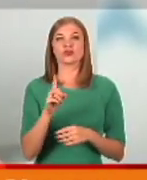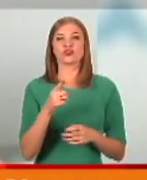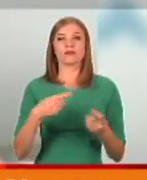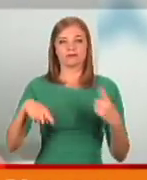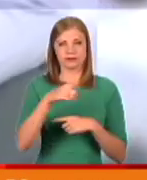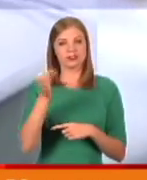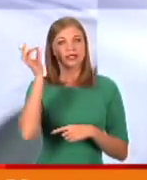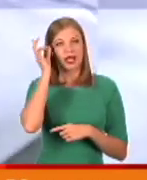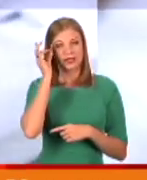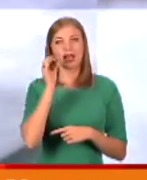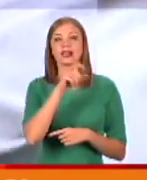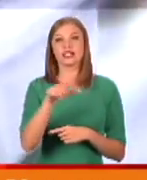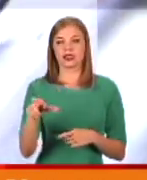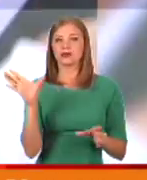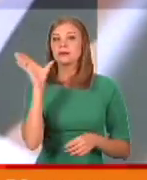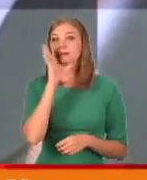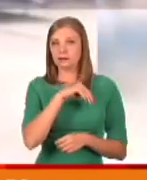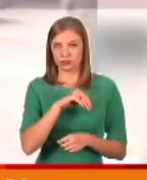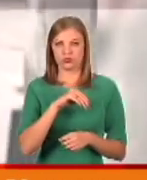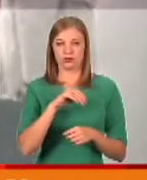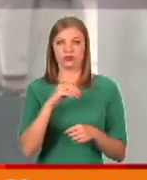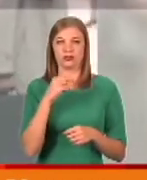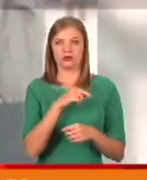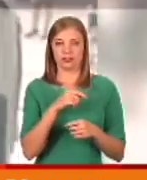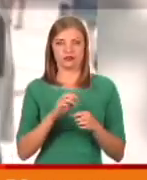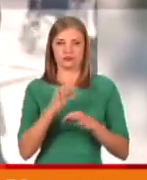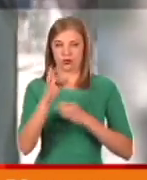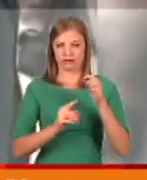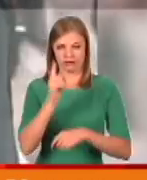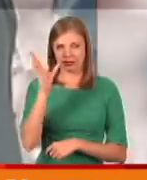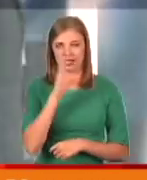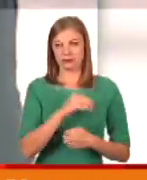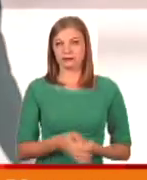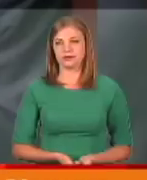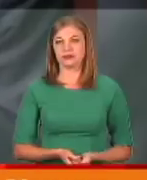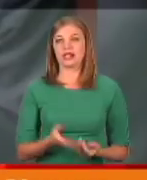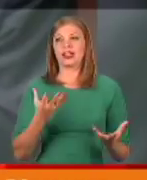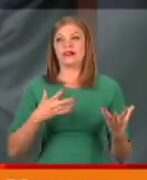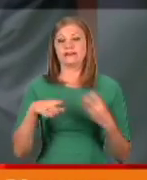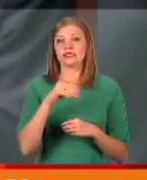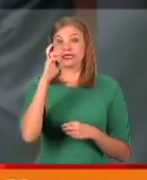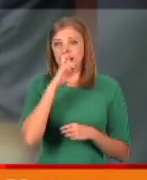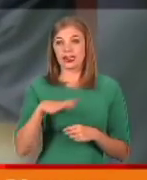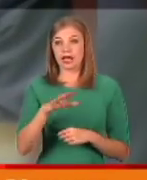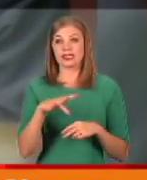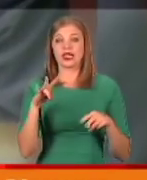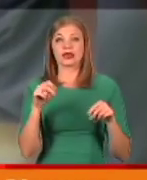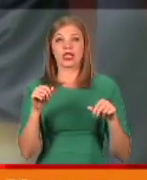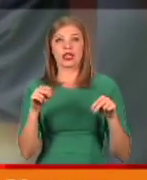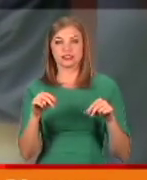співвітчизники згадали їм під силу здолати землетяжіння. Всі країни на землі